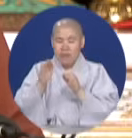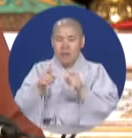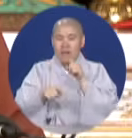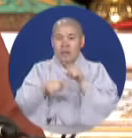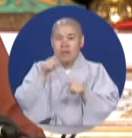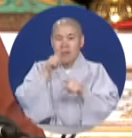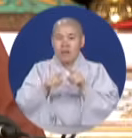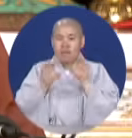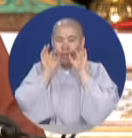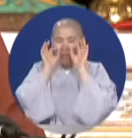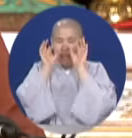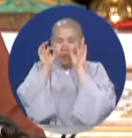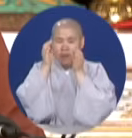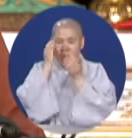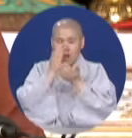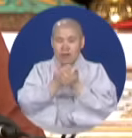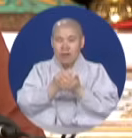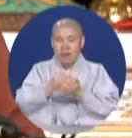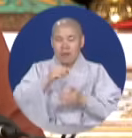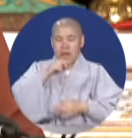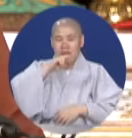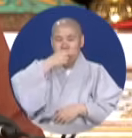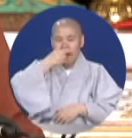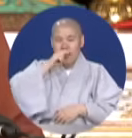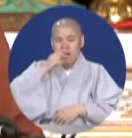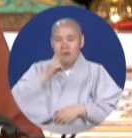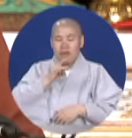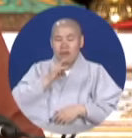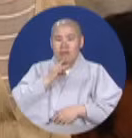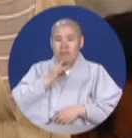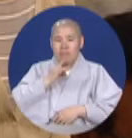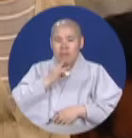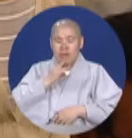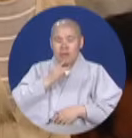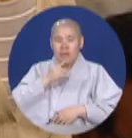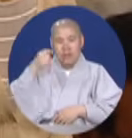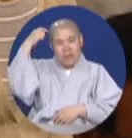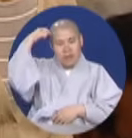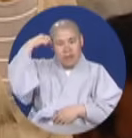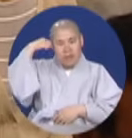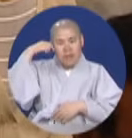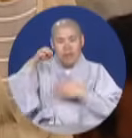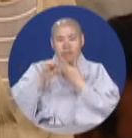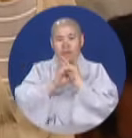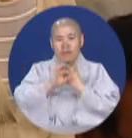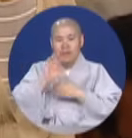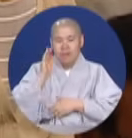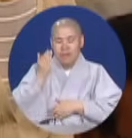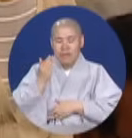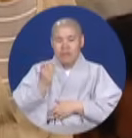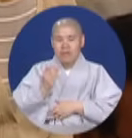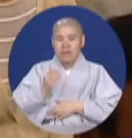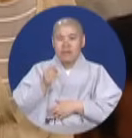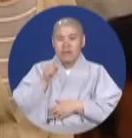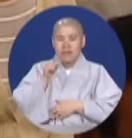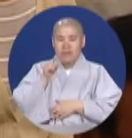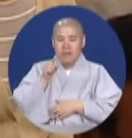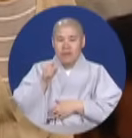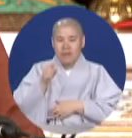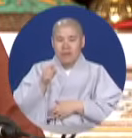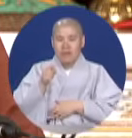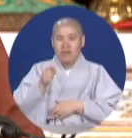나무는 보지 말고 향기만 취하면 된다. 이게 이제